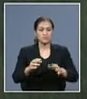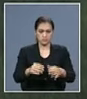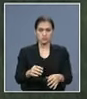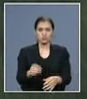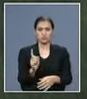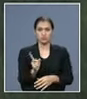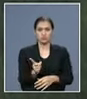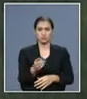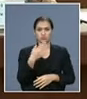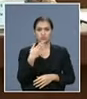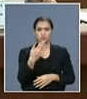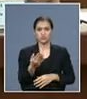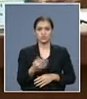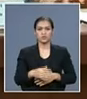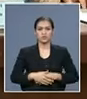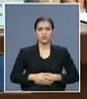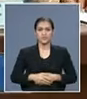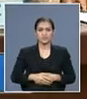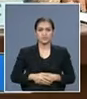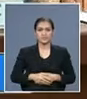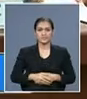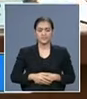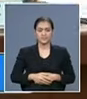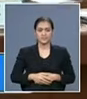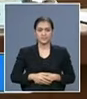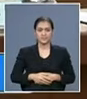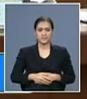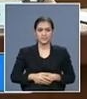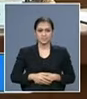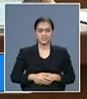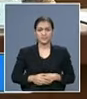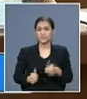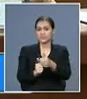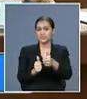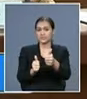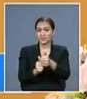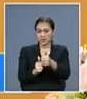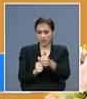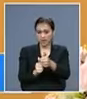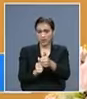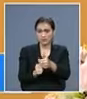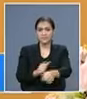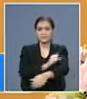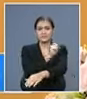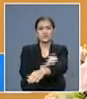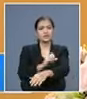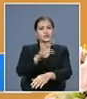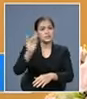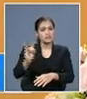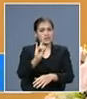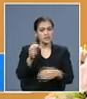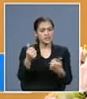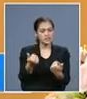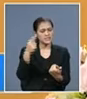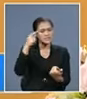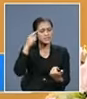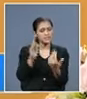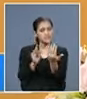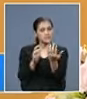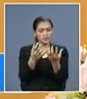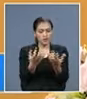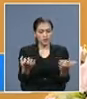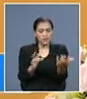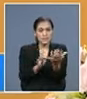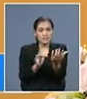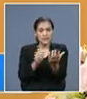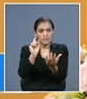ป่าครับคุณวิสิตวิชาสินรองผู้อำนวยการองค์การสวนสัตว์นะครับเปิดเผยถึงความสำเร็จด้านเทคโนโลยีการสืบพันธุ์สัตว์